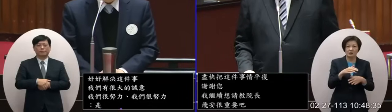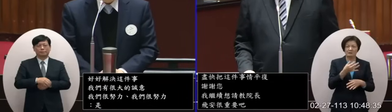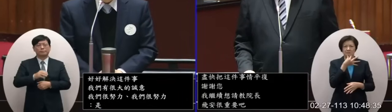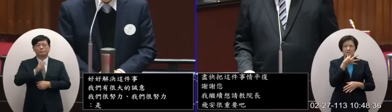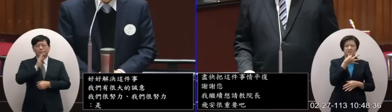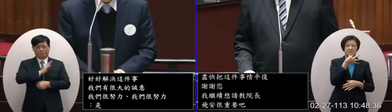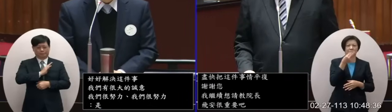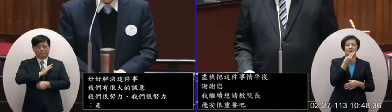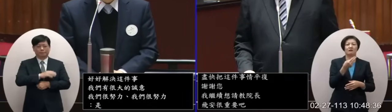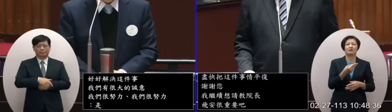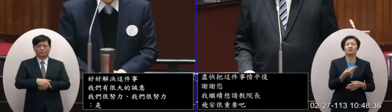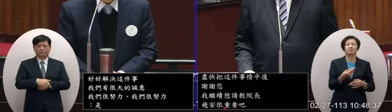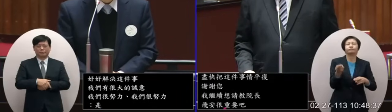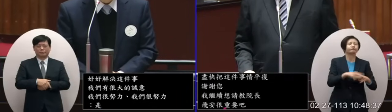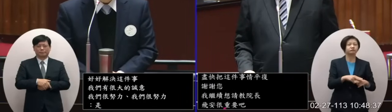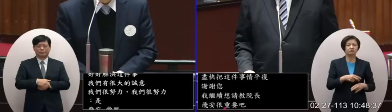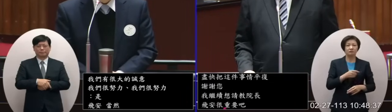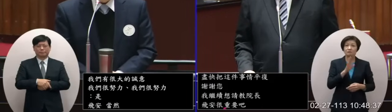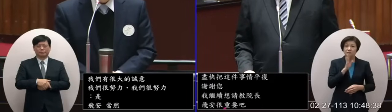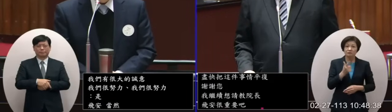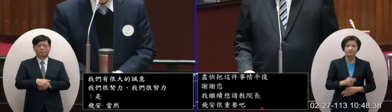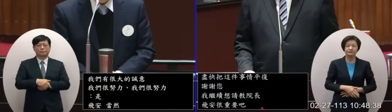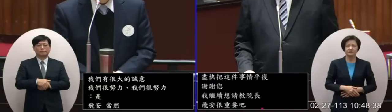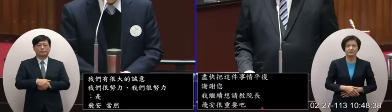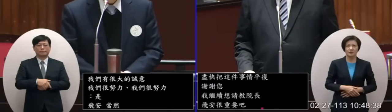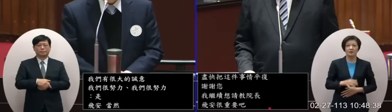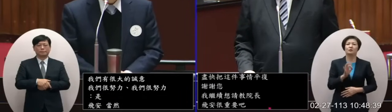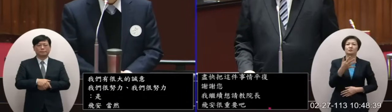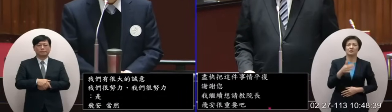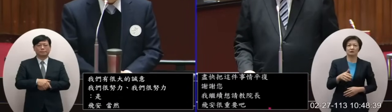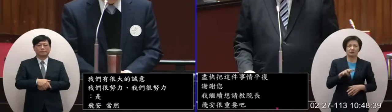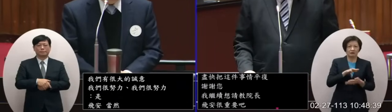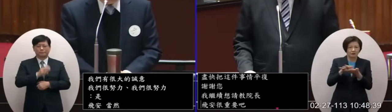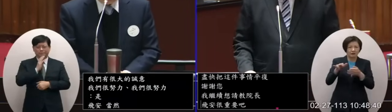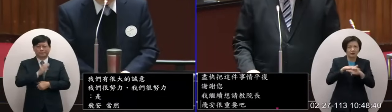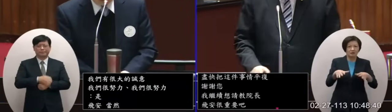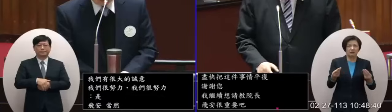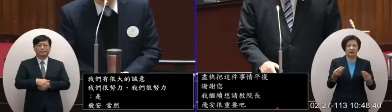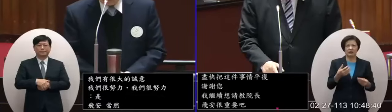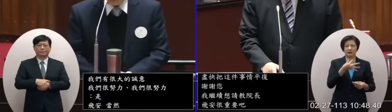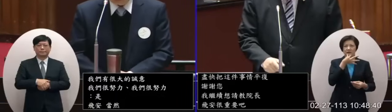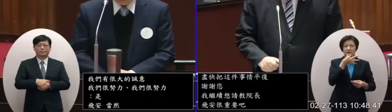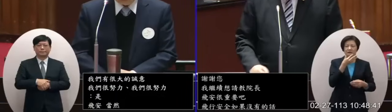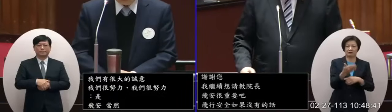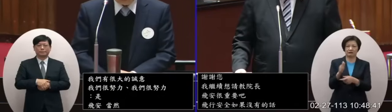是，当然。 我们也不一定要飞哦，会造成人命的话，是不是？ 是。